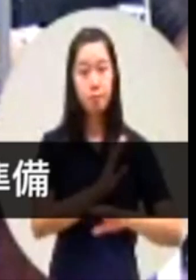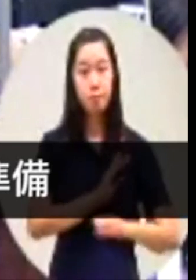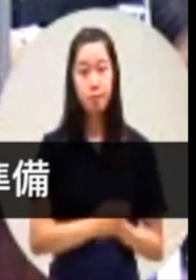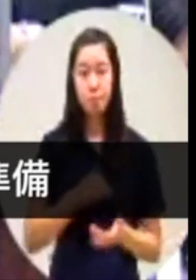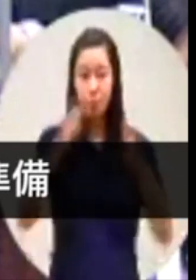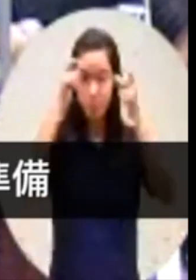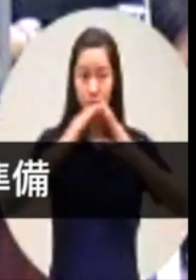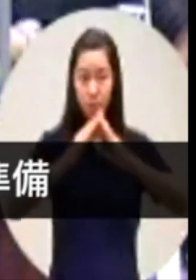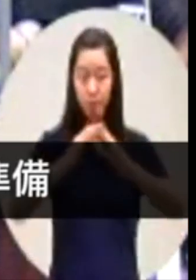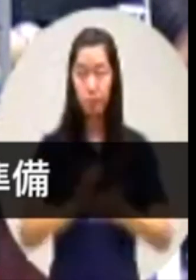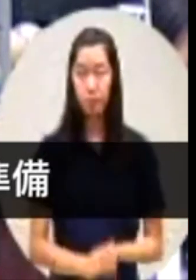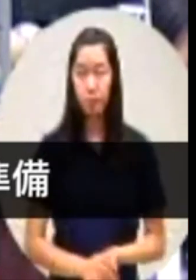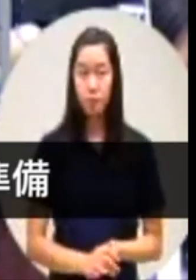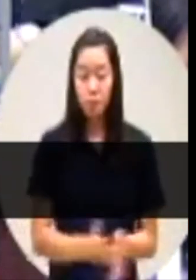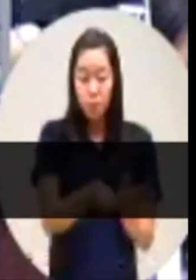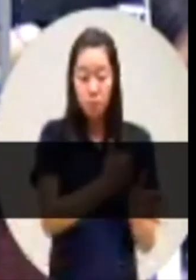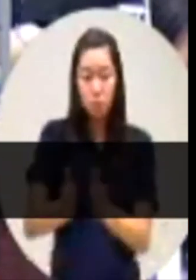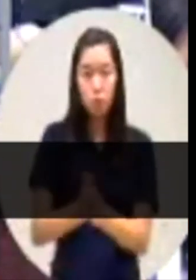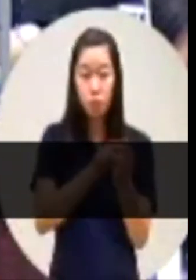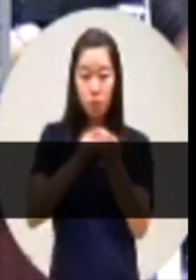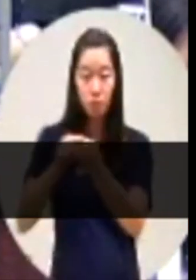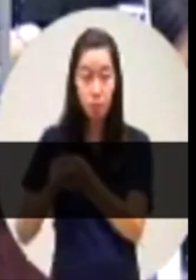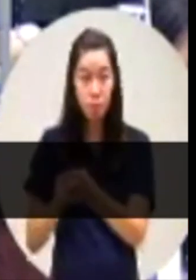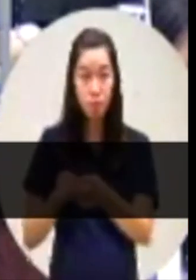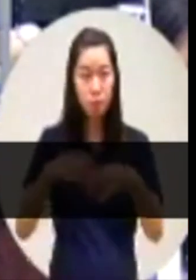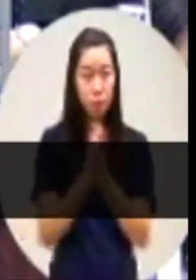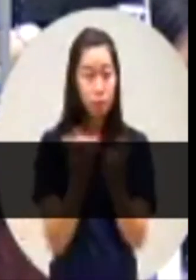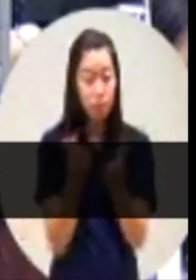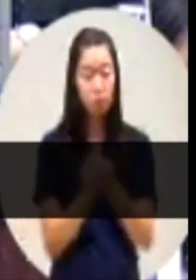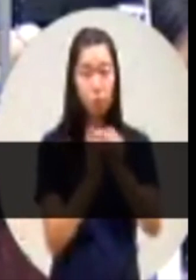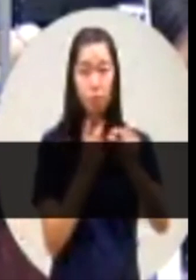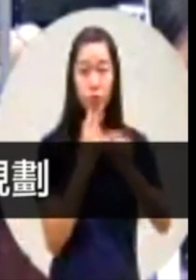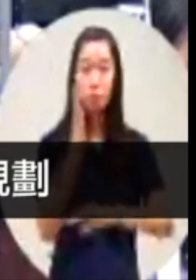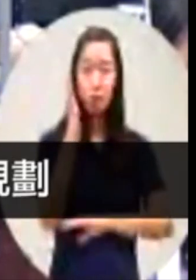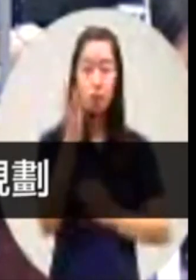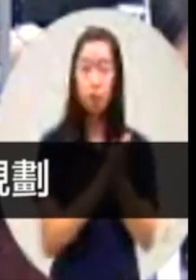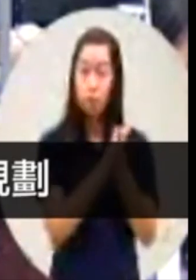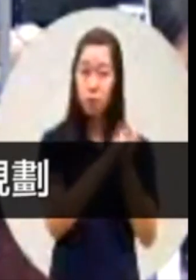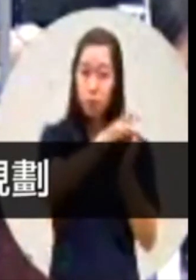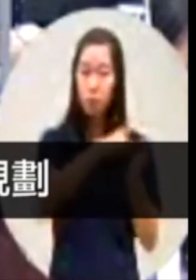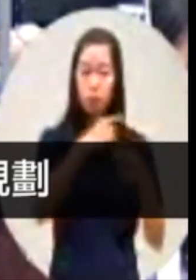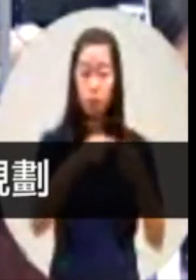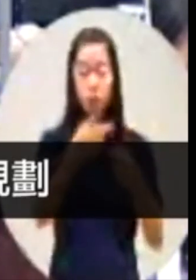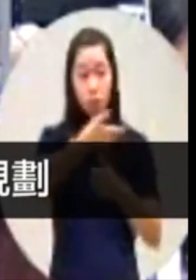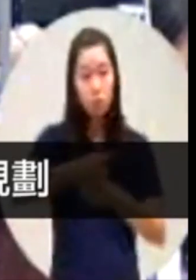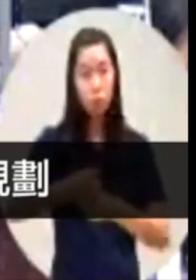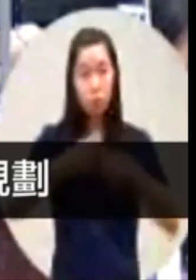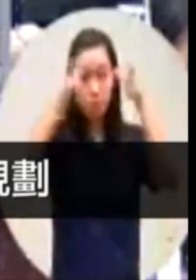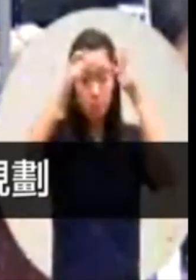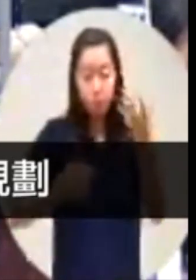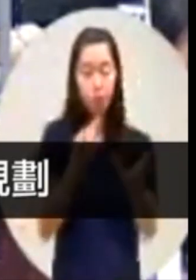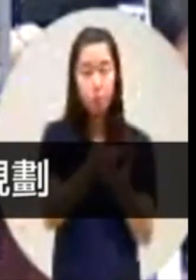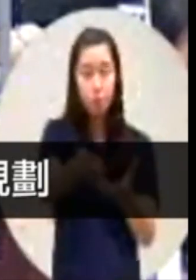也把高雄市所做的准备，包括跟中央请求应该让高雄市参